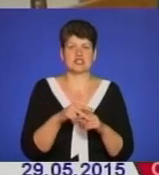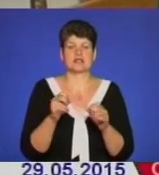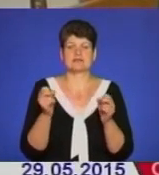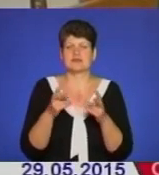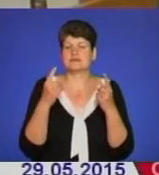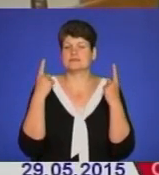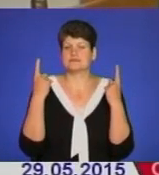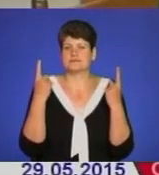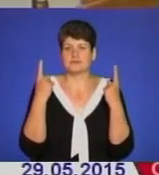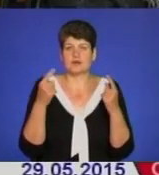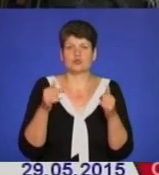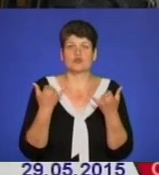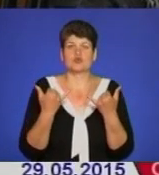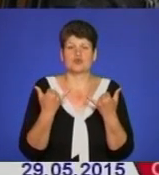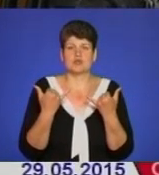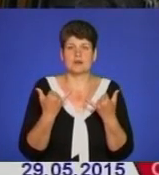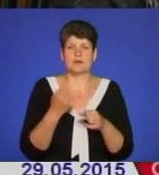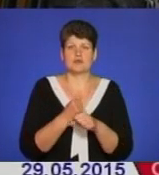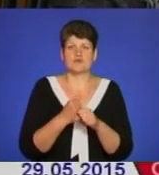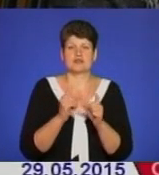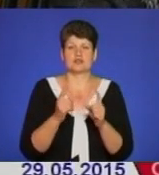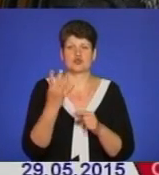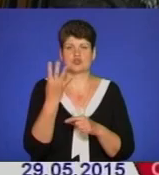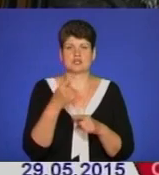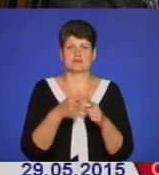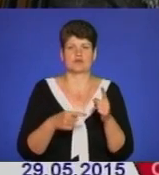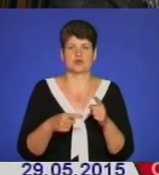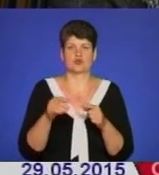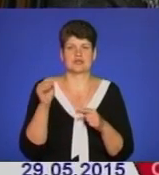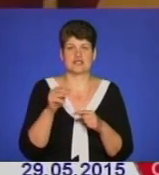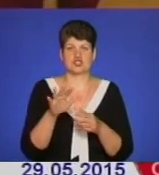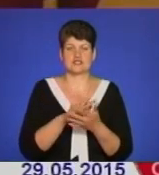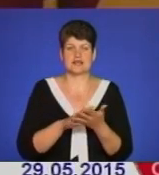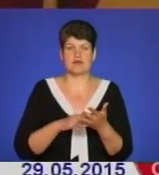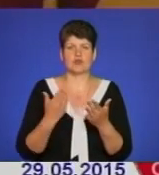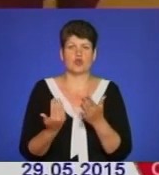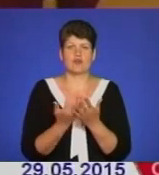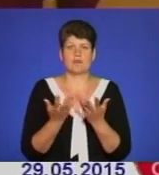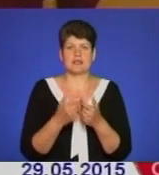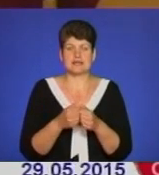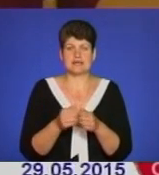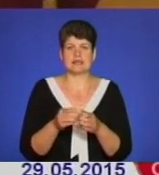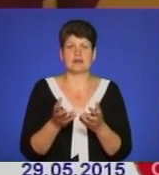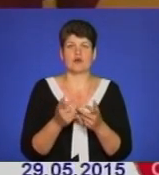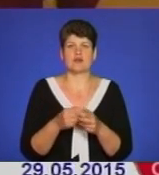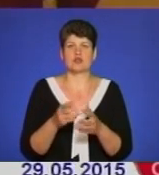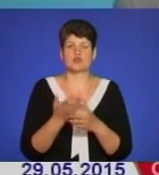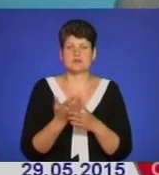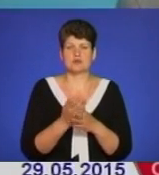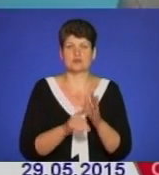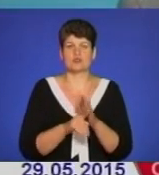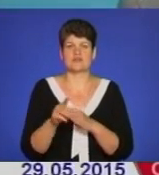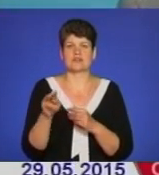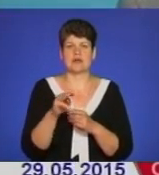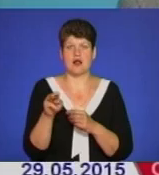спеціалістів велике, тому на сьогодні опрацювали лише 4,5 тисячі заяв. Новий механізм нарахування субсидій вступив у дію з